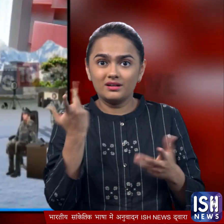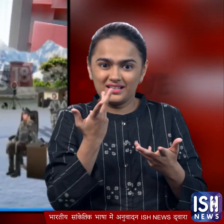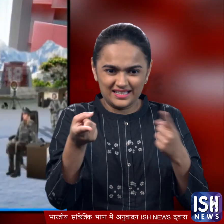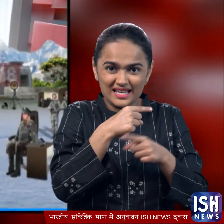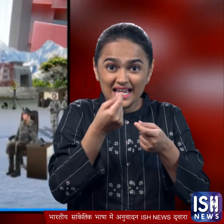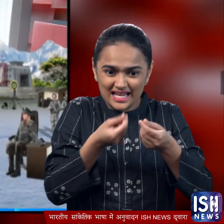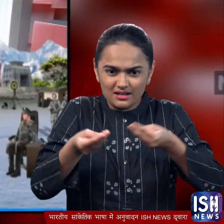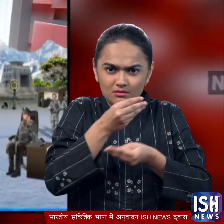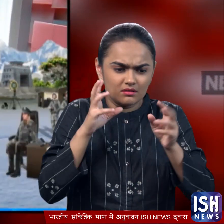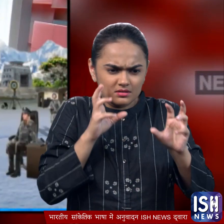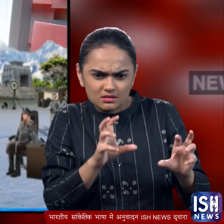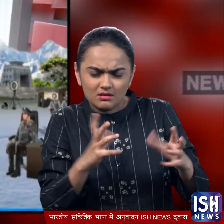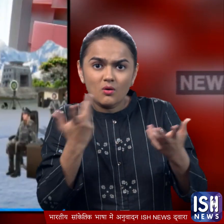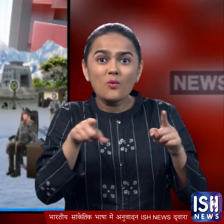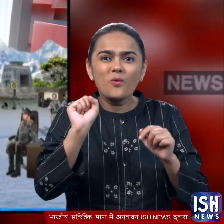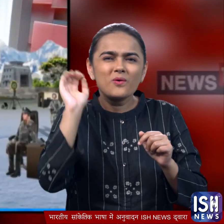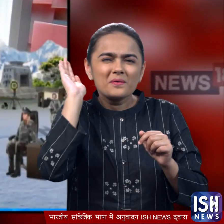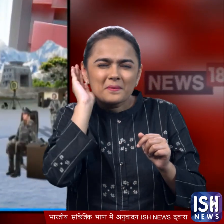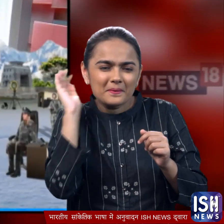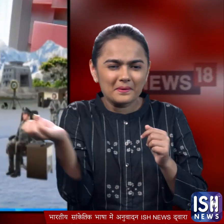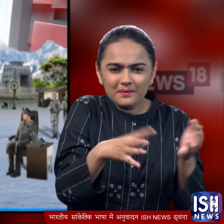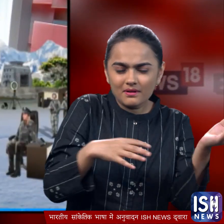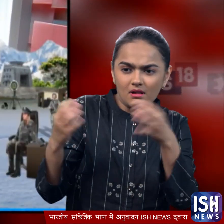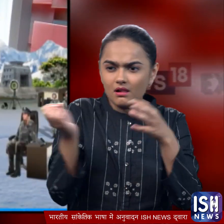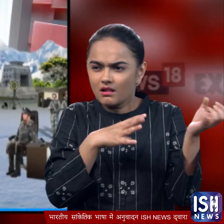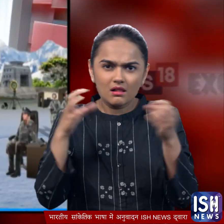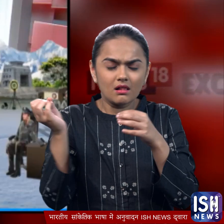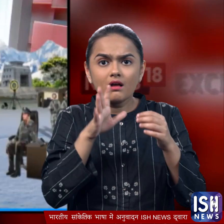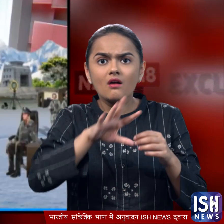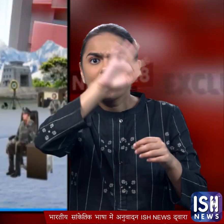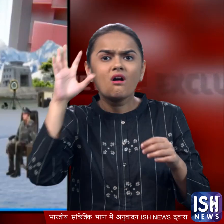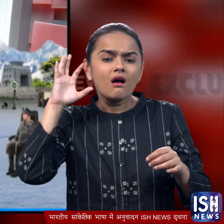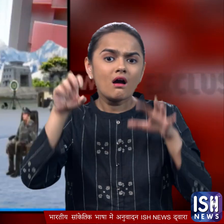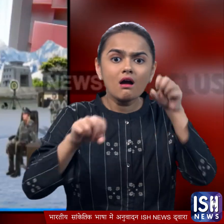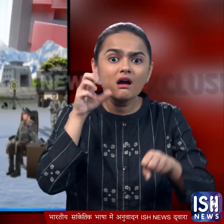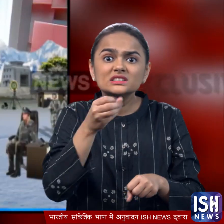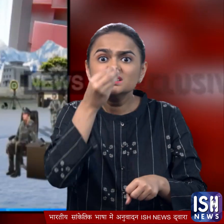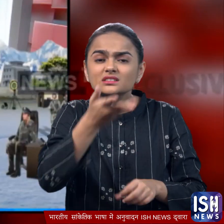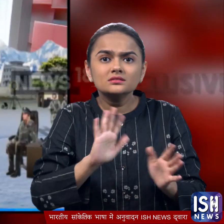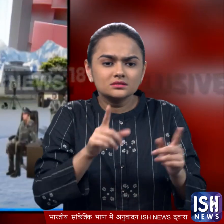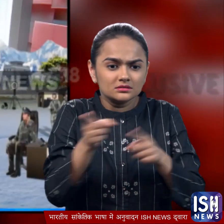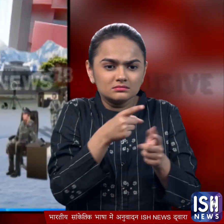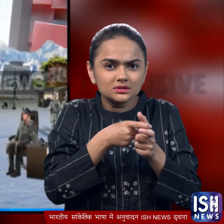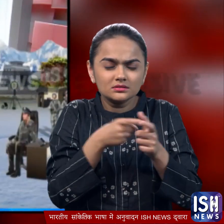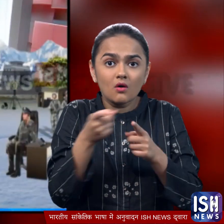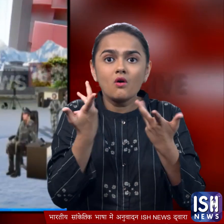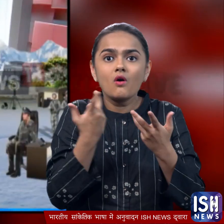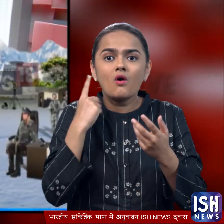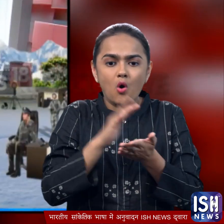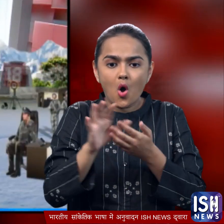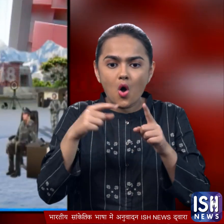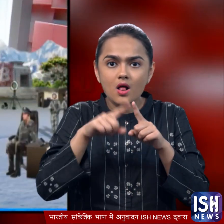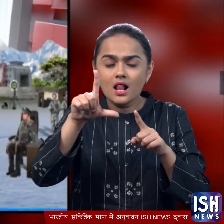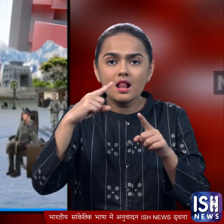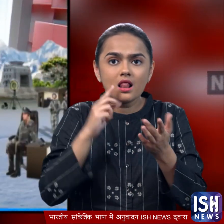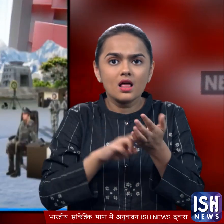इकोनॉमिक कॉरिडोर पर नजर रखने और उससे जुड़ी खुफिया जानकारी साझा करने के लिए चीन की सेना और पाकिस्तान की सेना के बीच हॉटलाइन सेवा शुरू